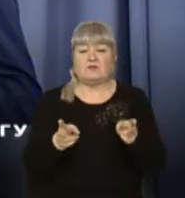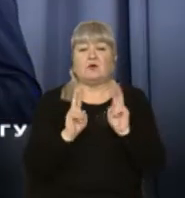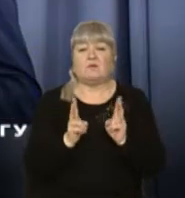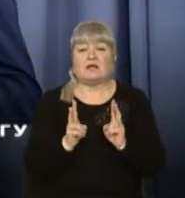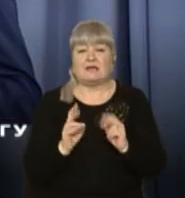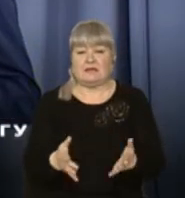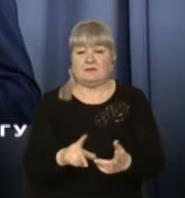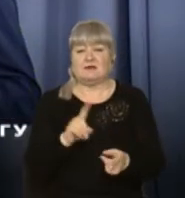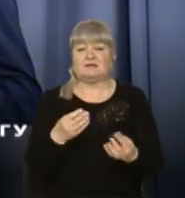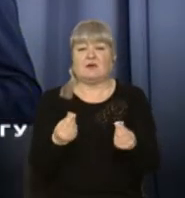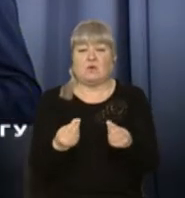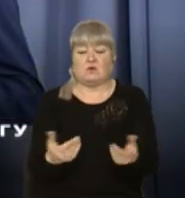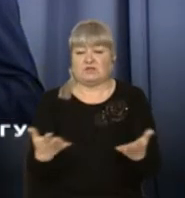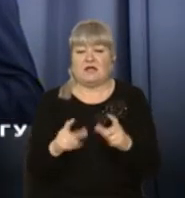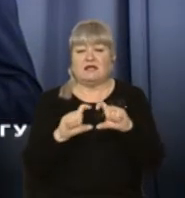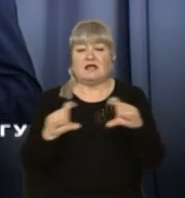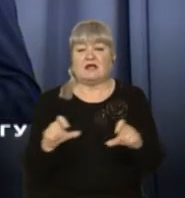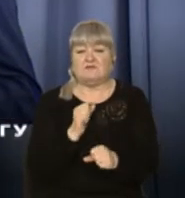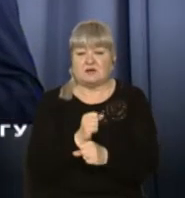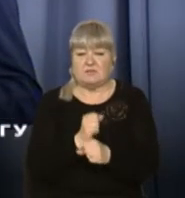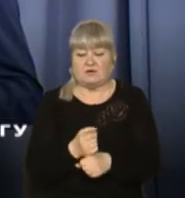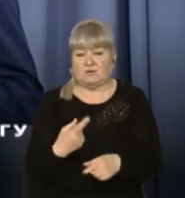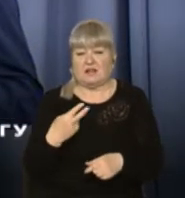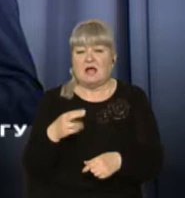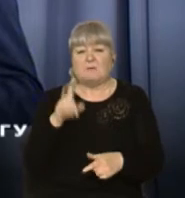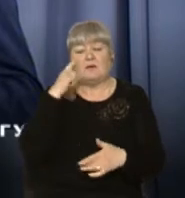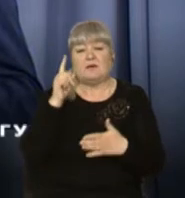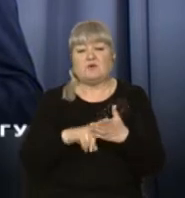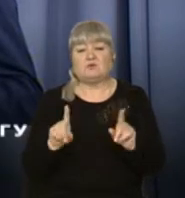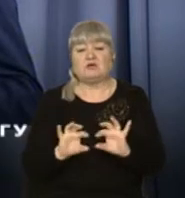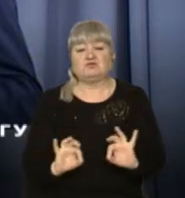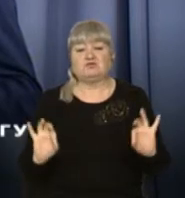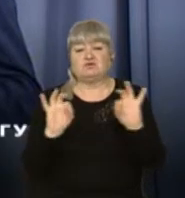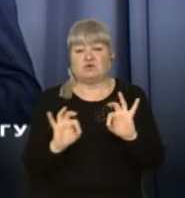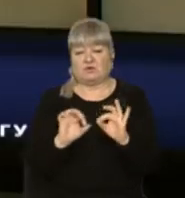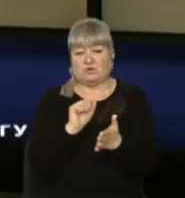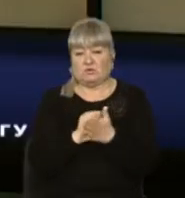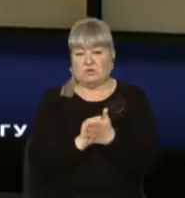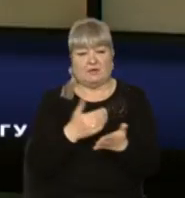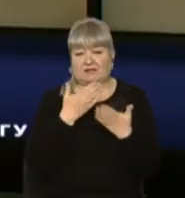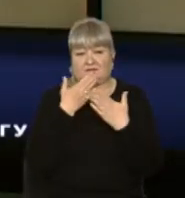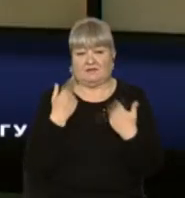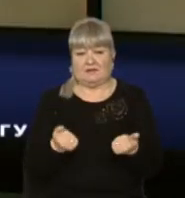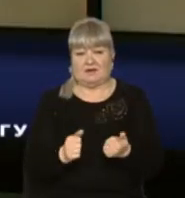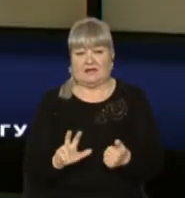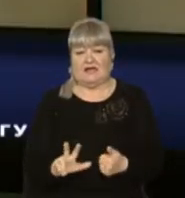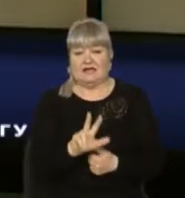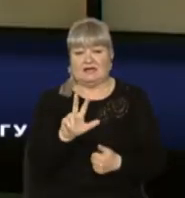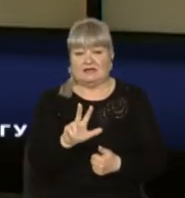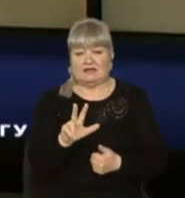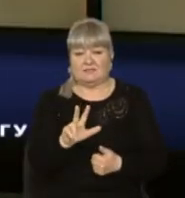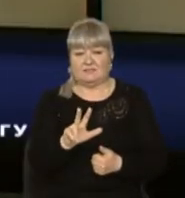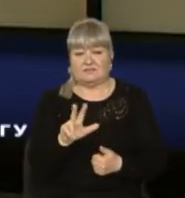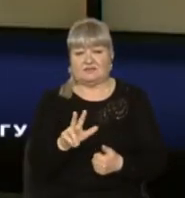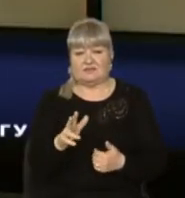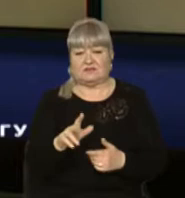кошти, невідомо яка фірма робила. І взагалі-то ми переконали, що взагалі жодних документів немає. Бо сьогодні, фактично, 3 години назад вже